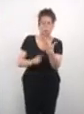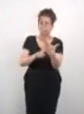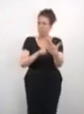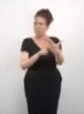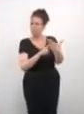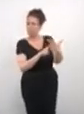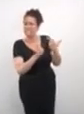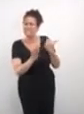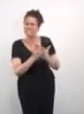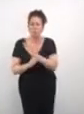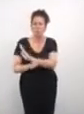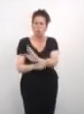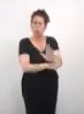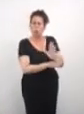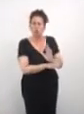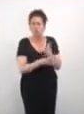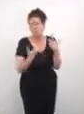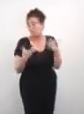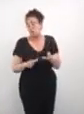nos chicaneries politiques.